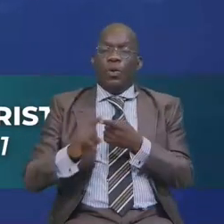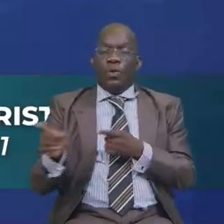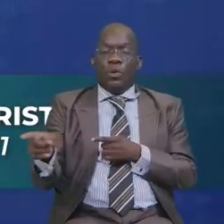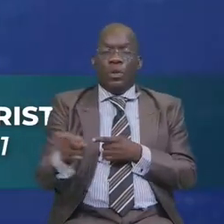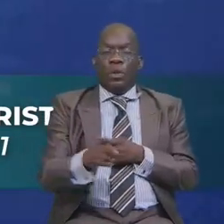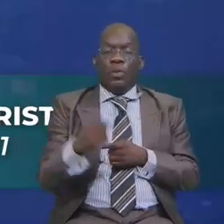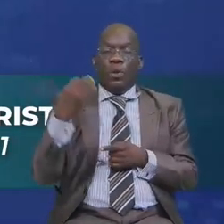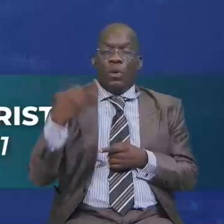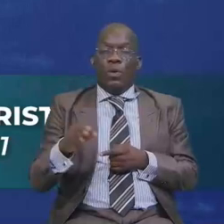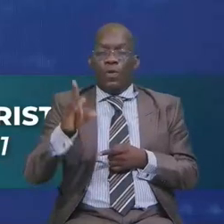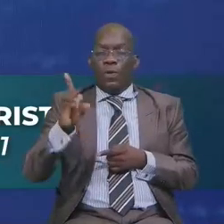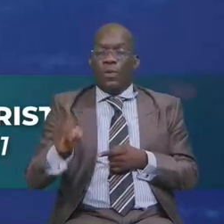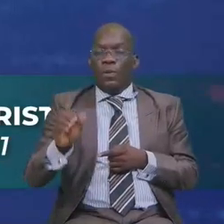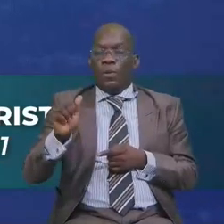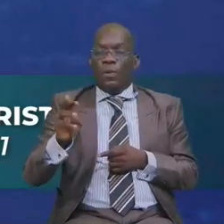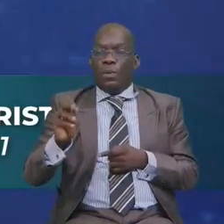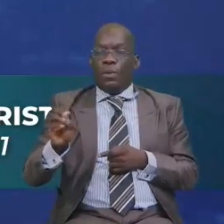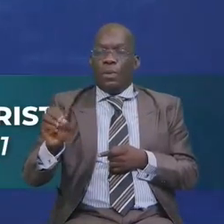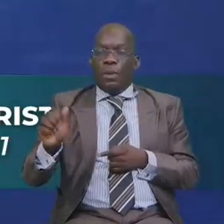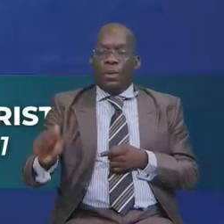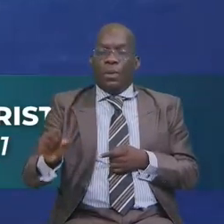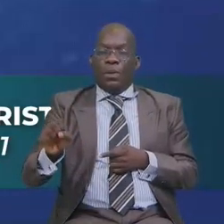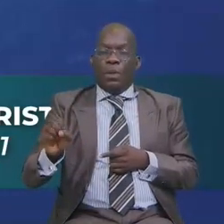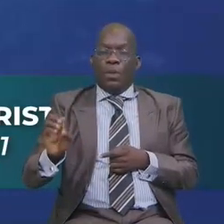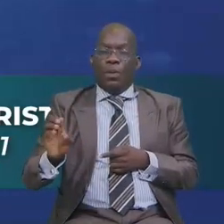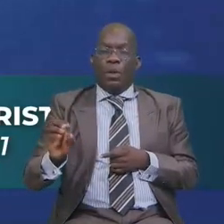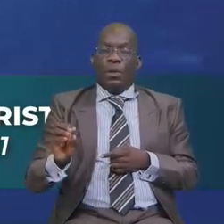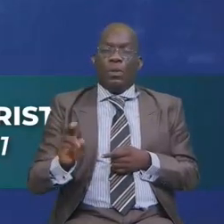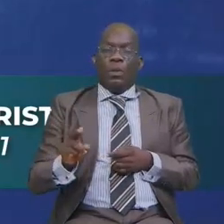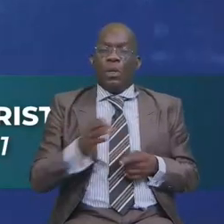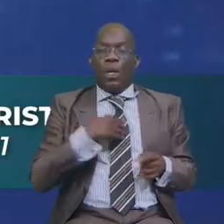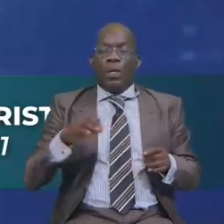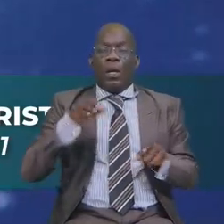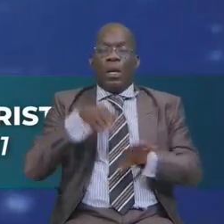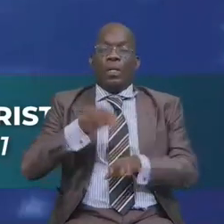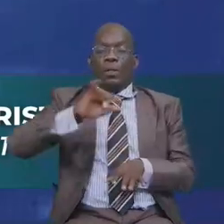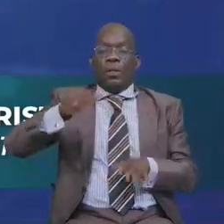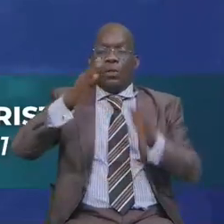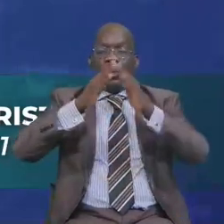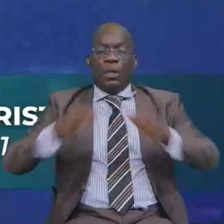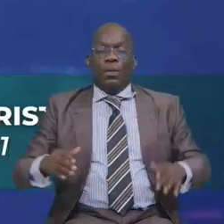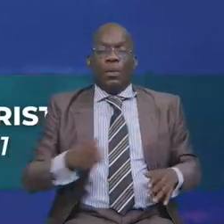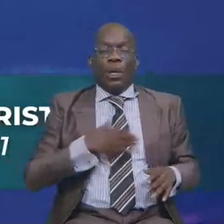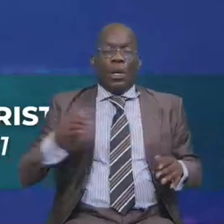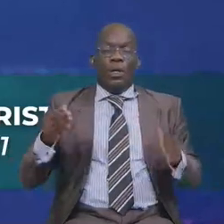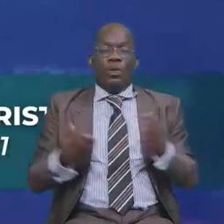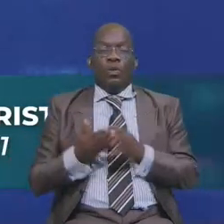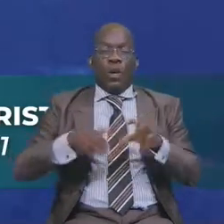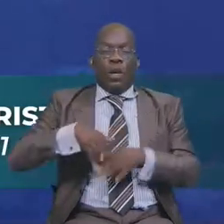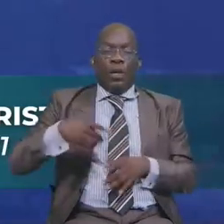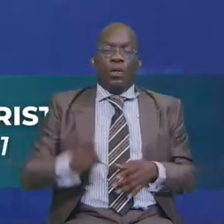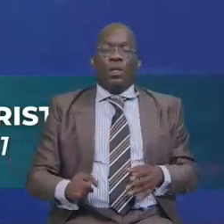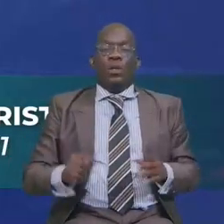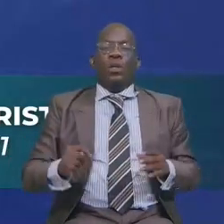Et à ceux de Damas d'abord, puis à Jérusalem, dans toute la Judée, et chez les païens,